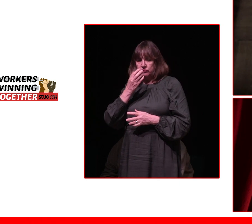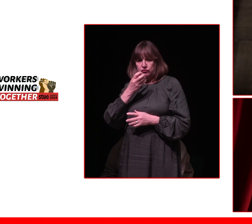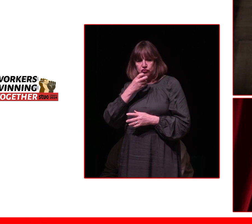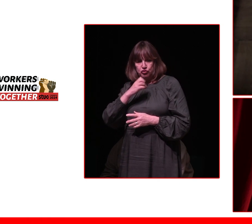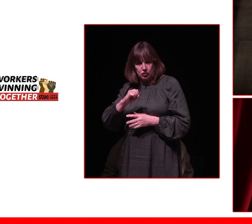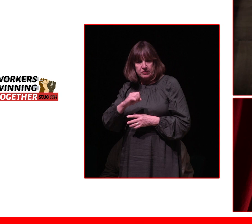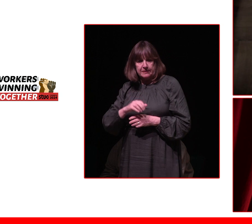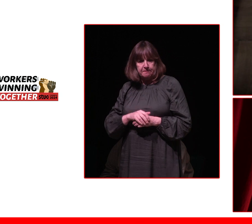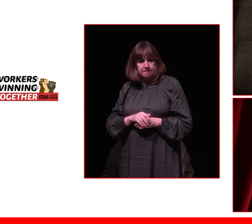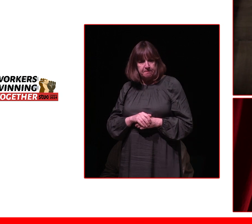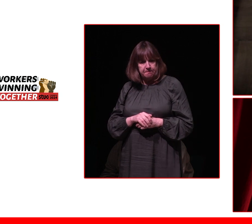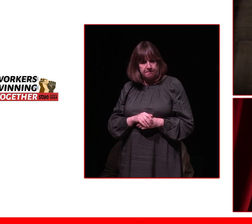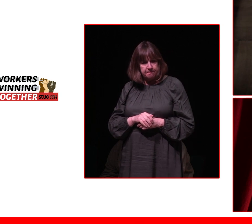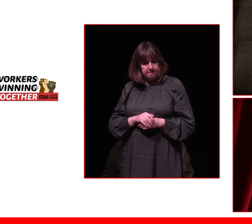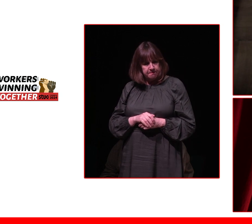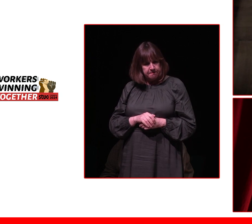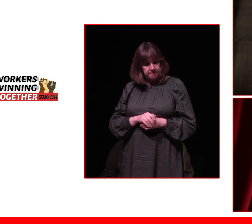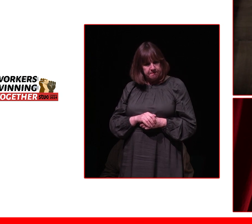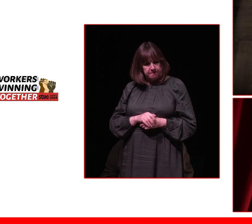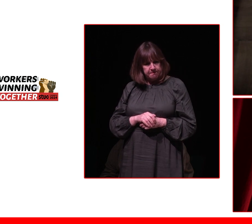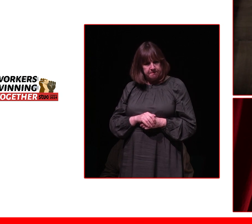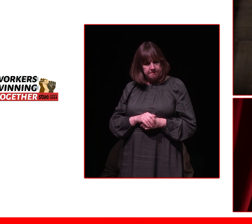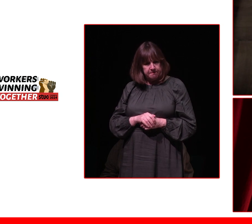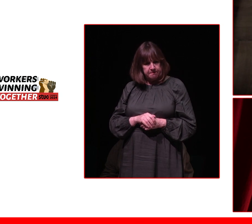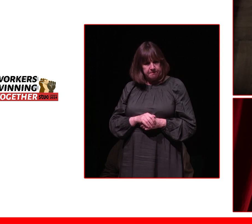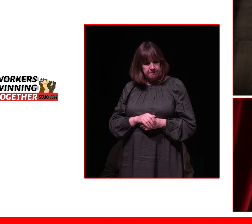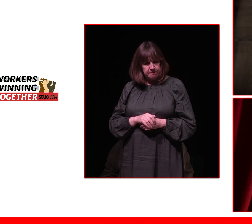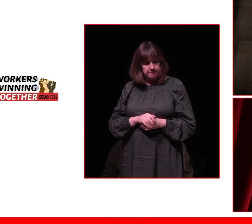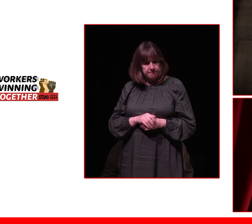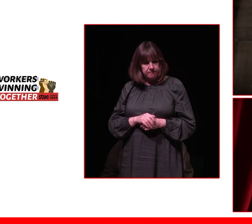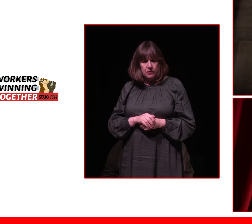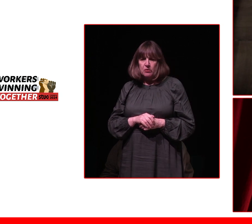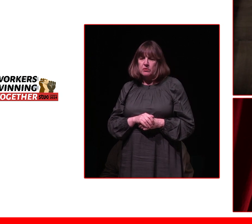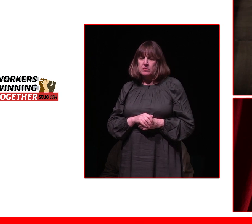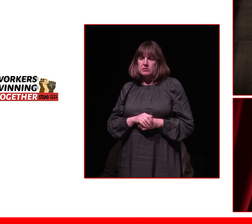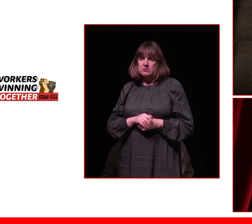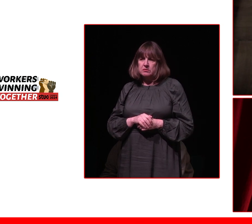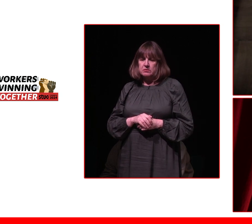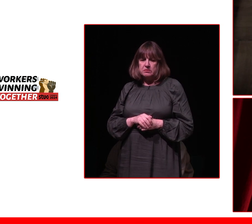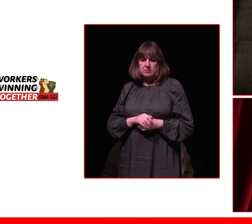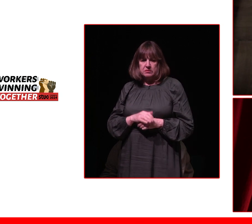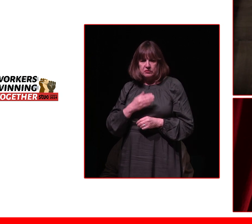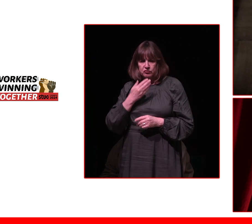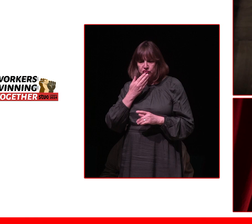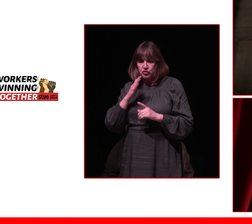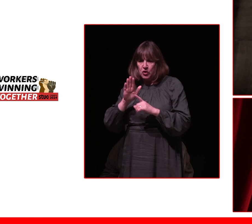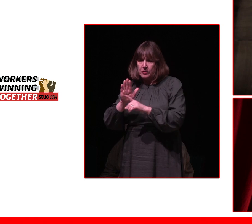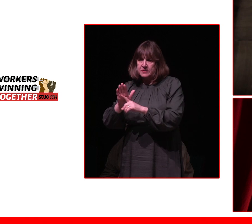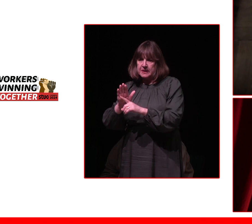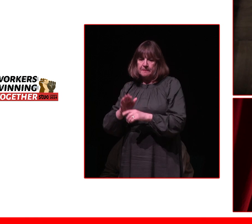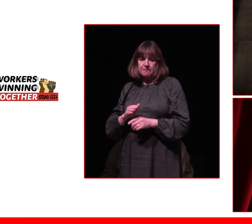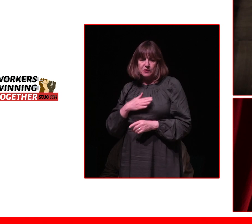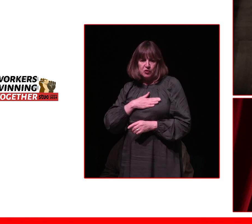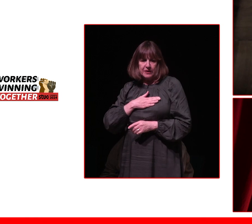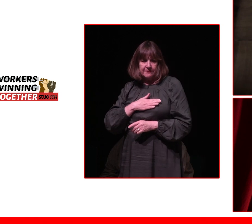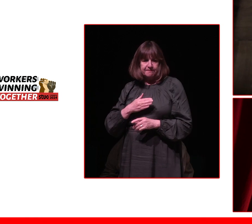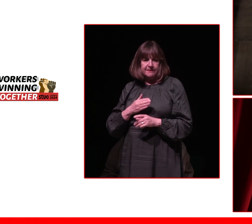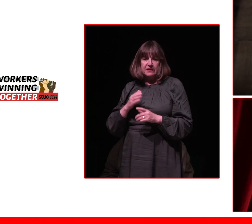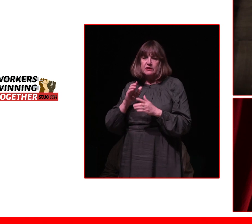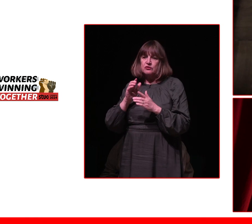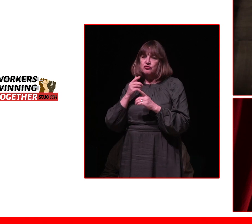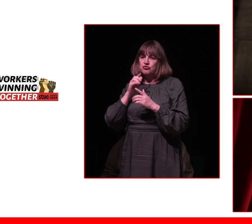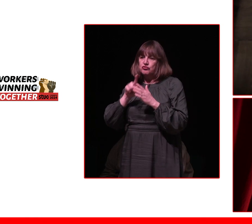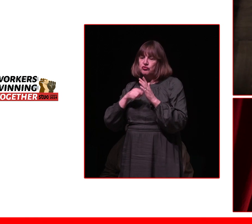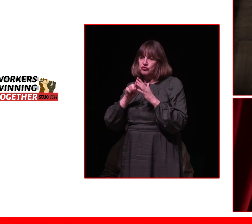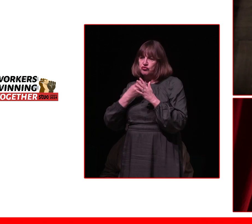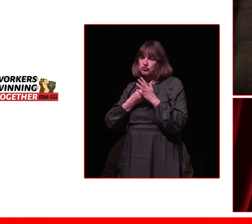هذه الأرض لنا وهنا وطننا ولا يوجد وطن آخر. الاحتلال يحاول خلق أوطان بديلة في